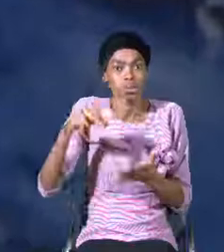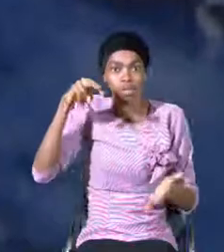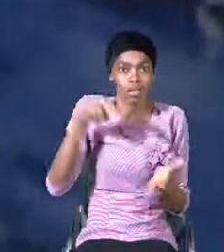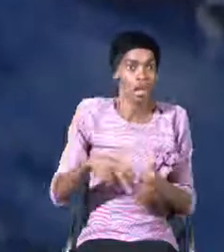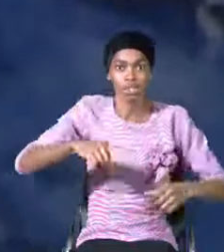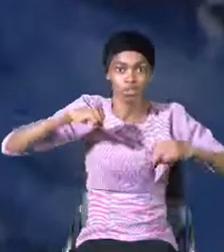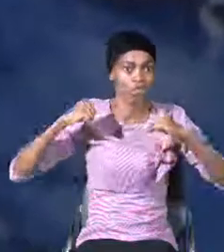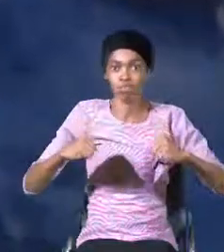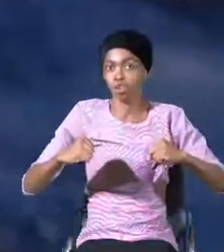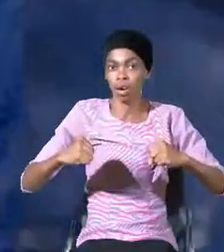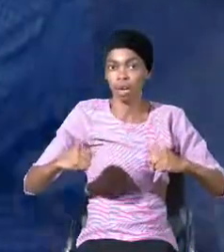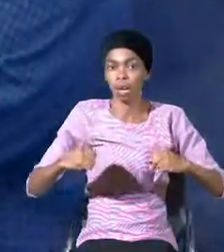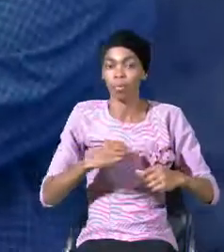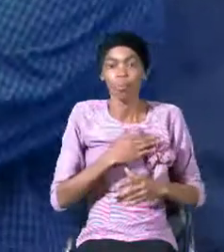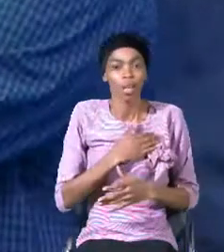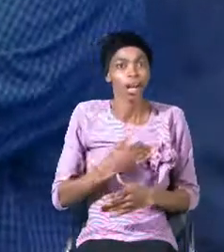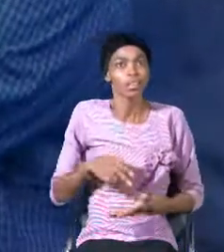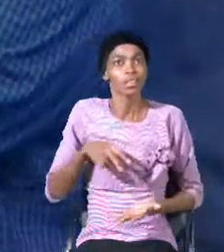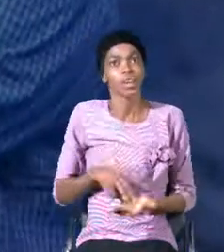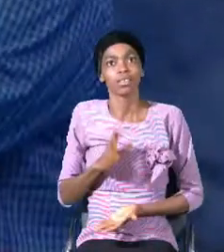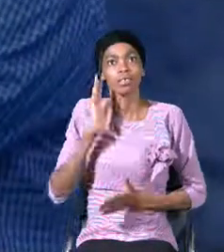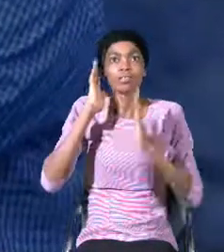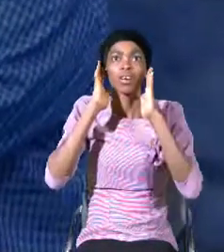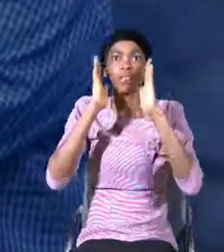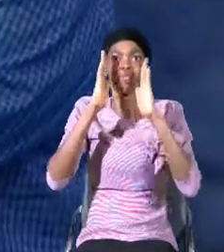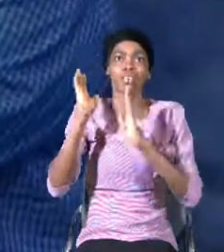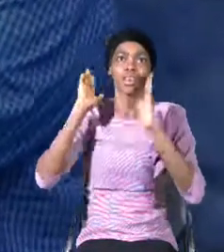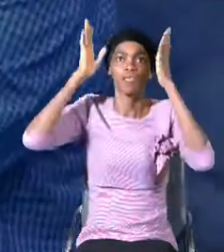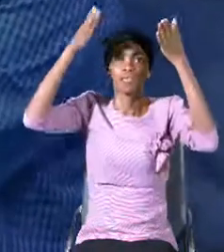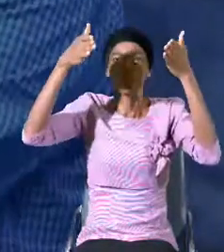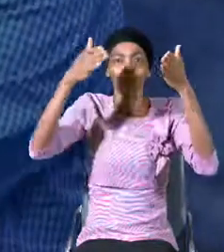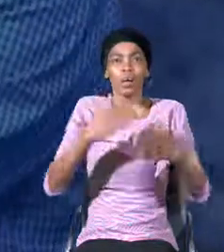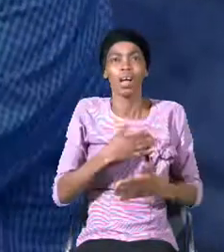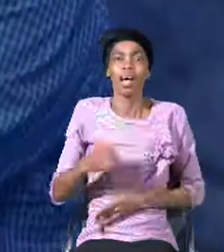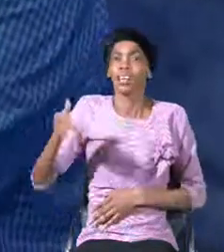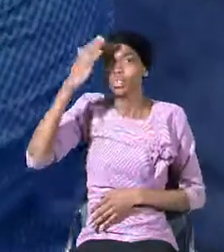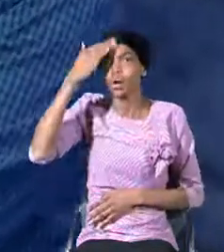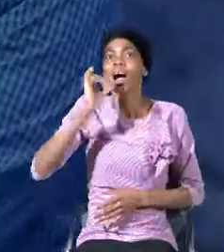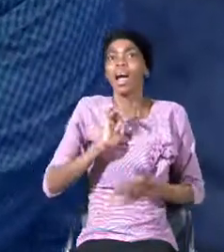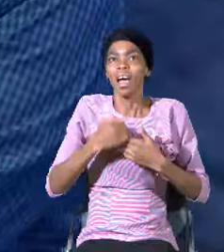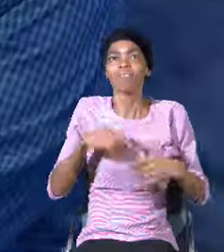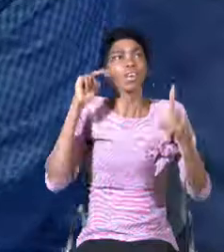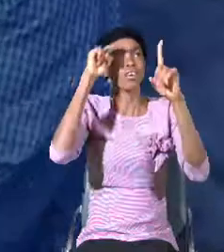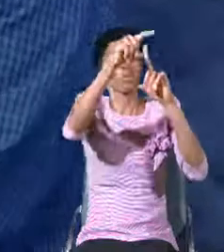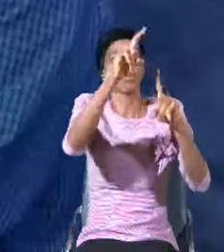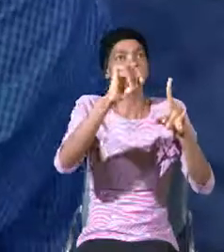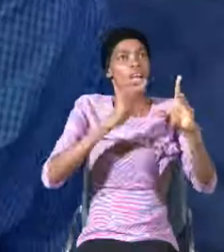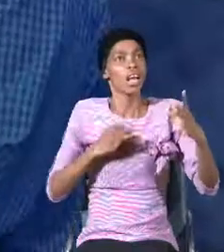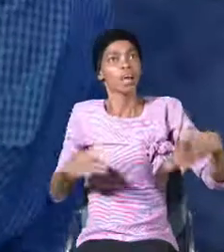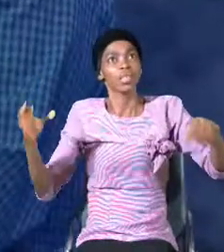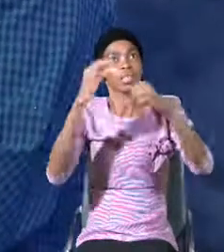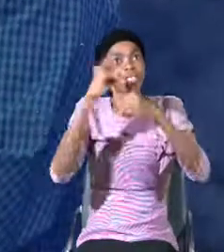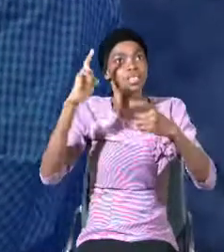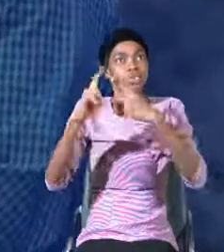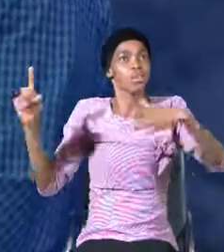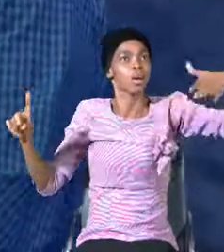pourra tenir ferme et tenir droit et regarder l'avenir et savoir que j'ai un objectif et